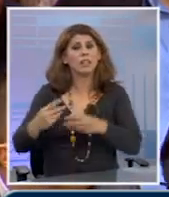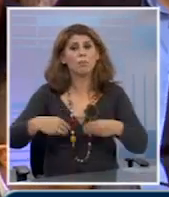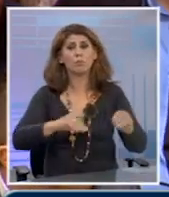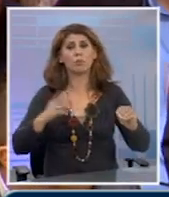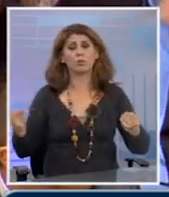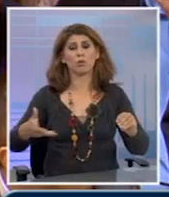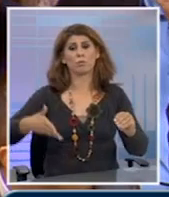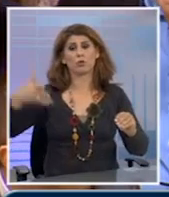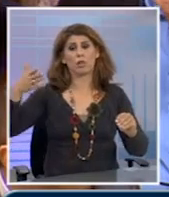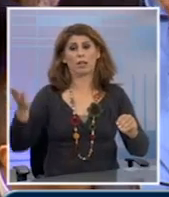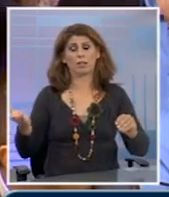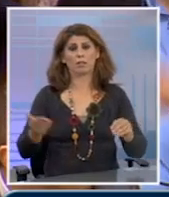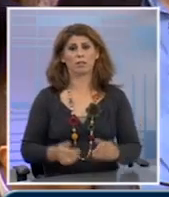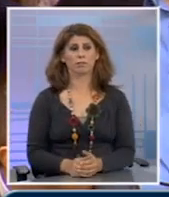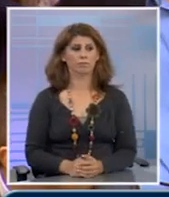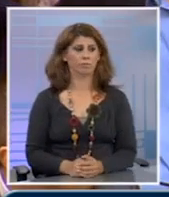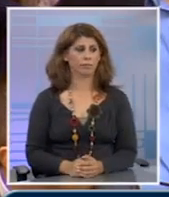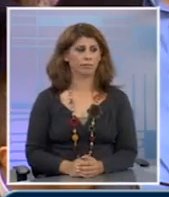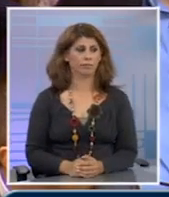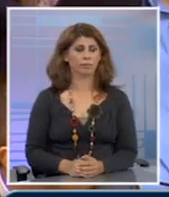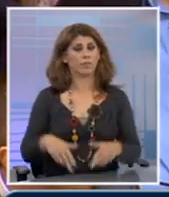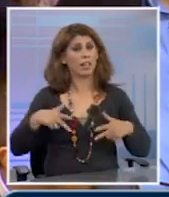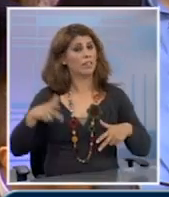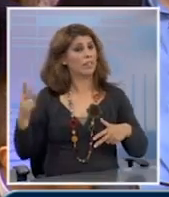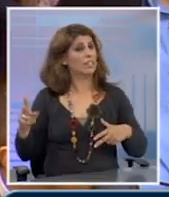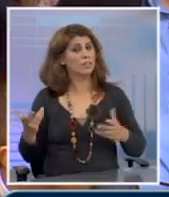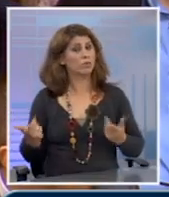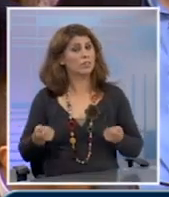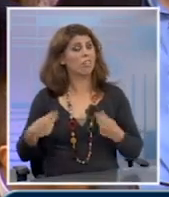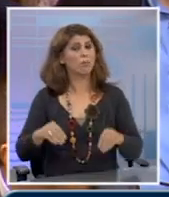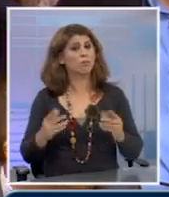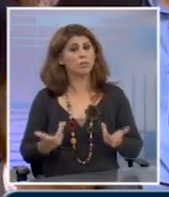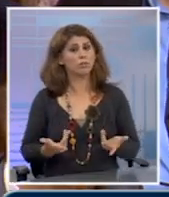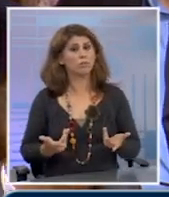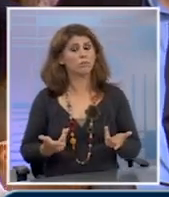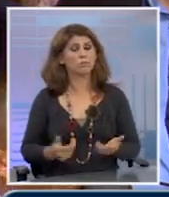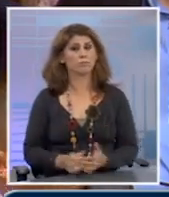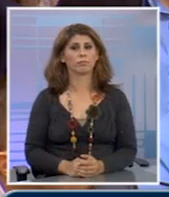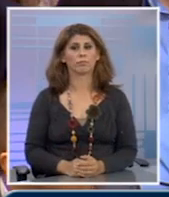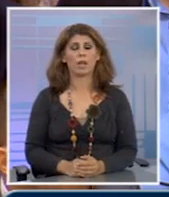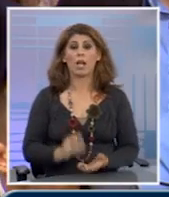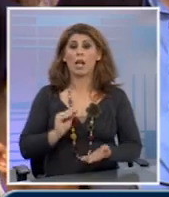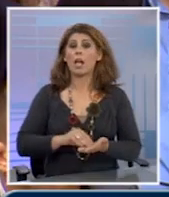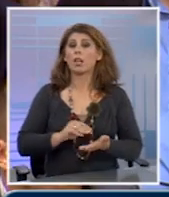ιδιωτικοποιήσει ο κύριος μητσοτάκης και η κυβέρνησή του είπε ακόμη